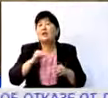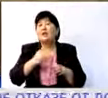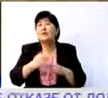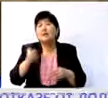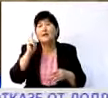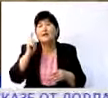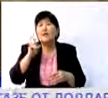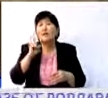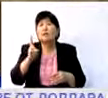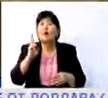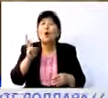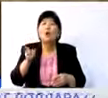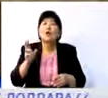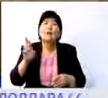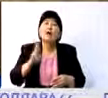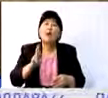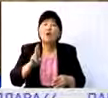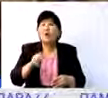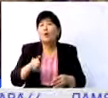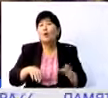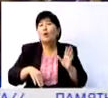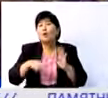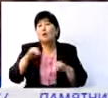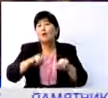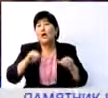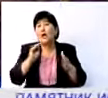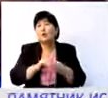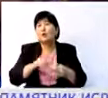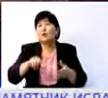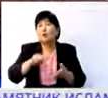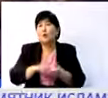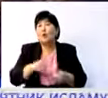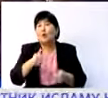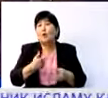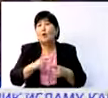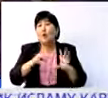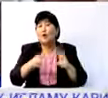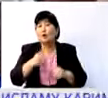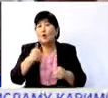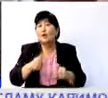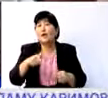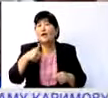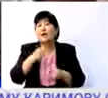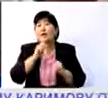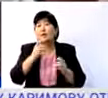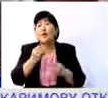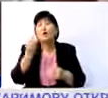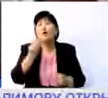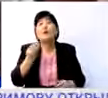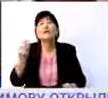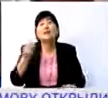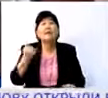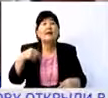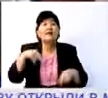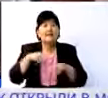эпосов Хикметы, Хожа Ахмета Ясауи. Жюри высоко оценило уровень участников конкурса. По итогам конкурса гран-при завоевала Шолпан Шарапатова